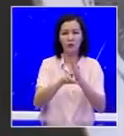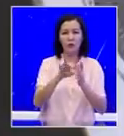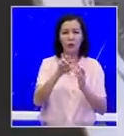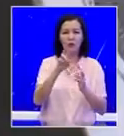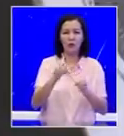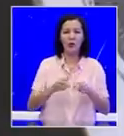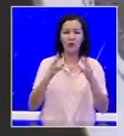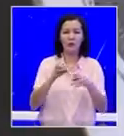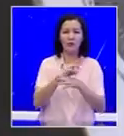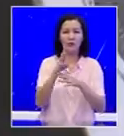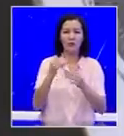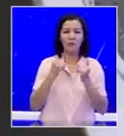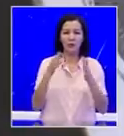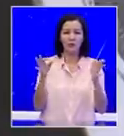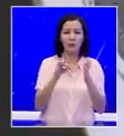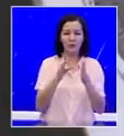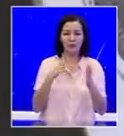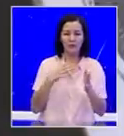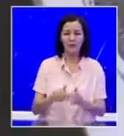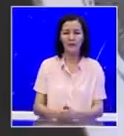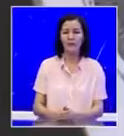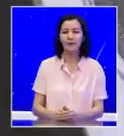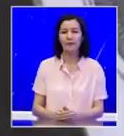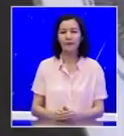отандастар қауіпсіздігін қамтамасыз ету мақсатында көздейді.